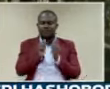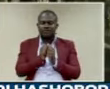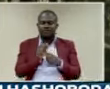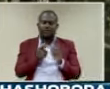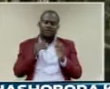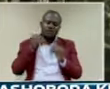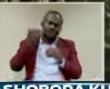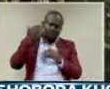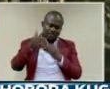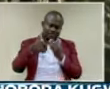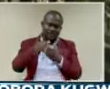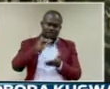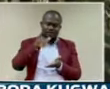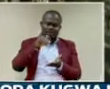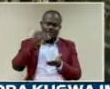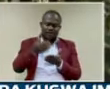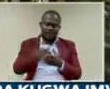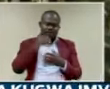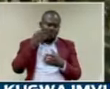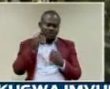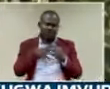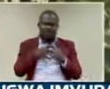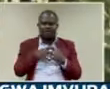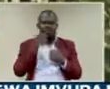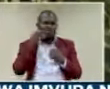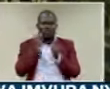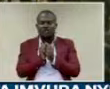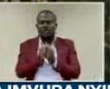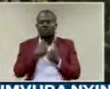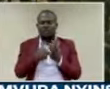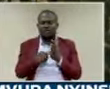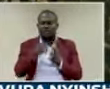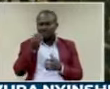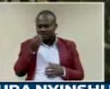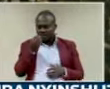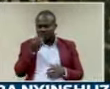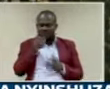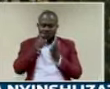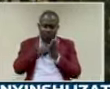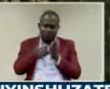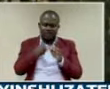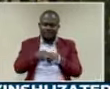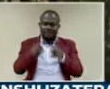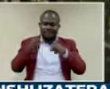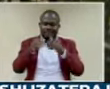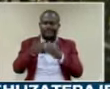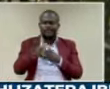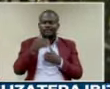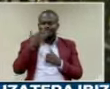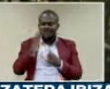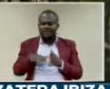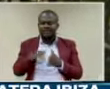Ariko bigeze hagati mu kwa 9 mu kwa 10 dora n'ikibazo cy'ibiryo. Inkoko bigenze gutyo, ibiryo biza bimeze